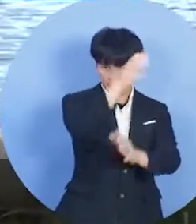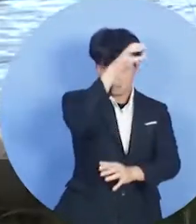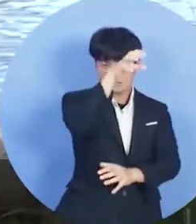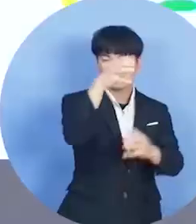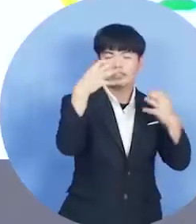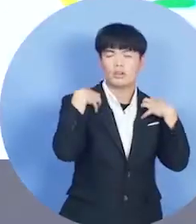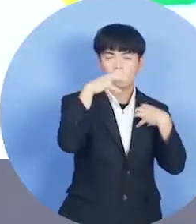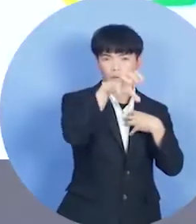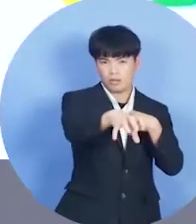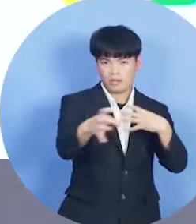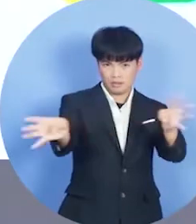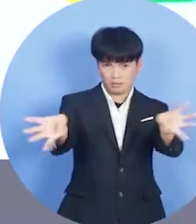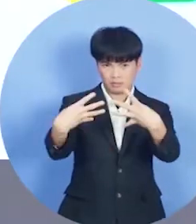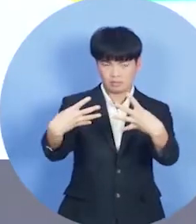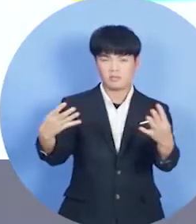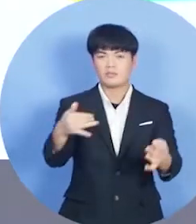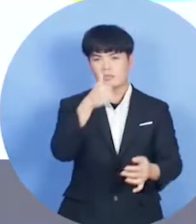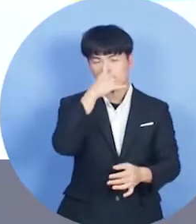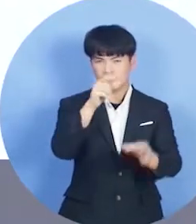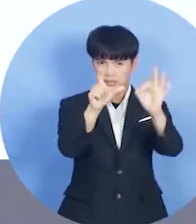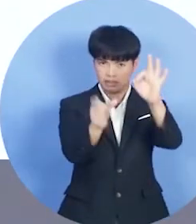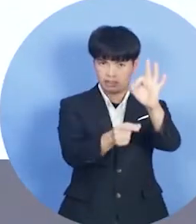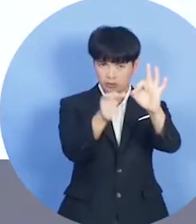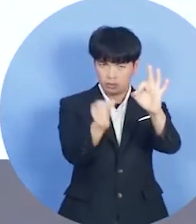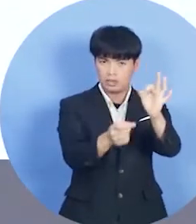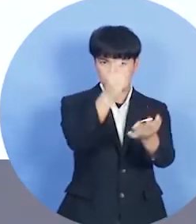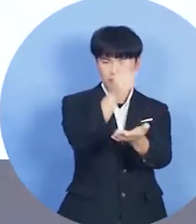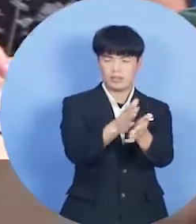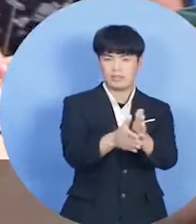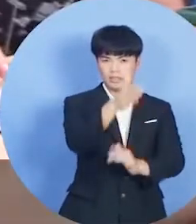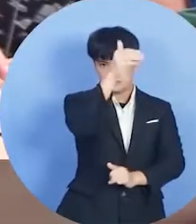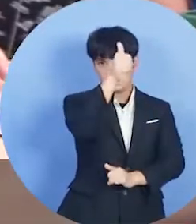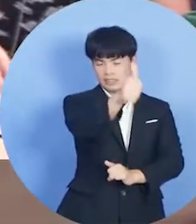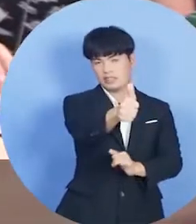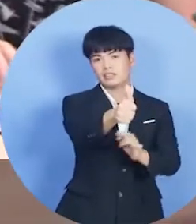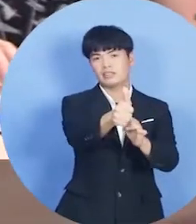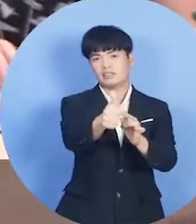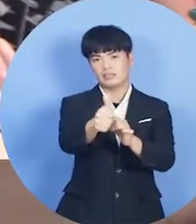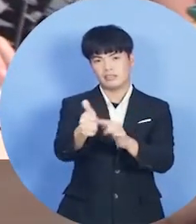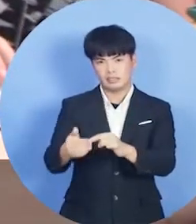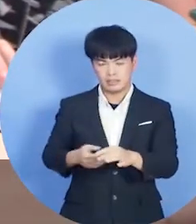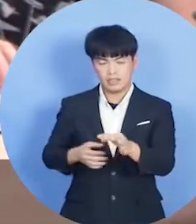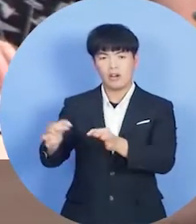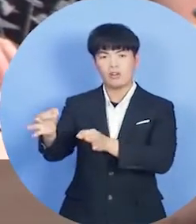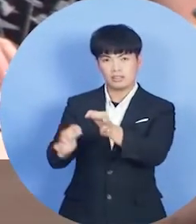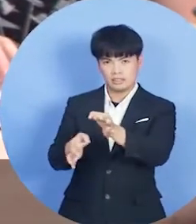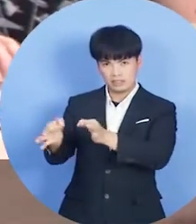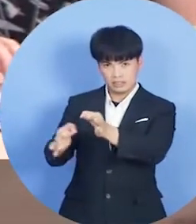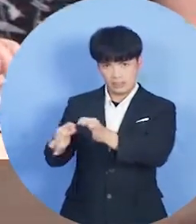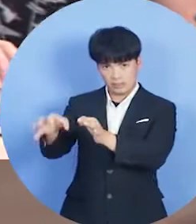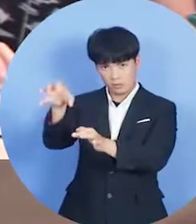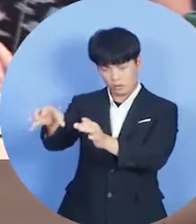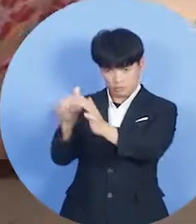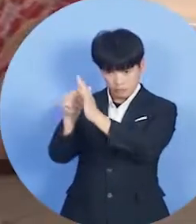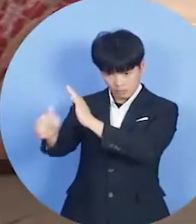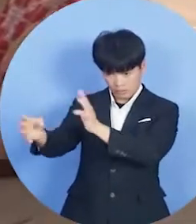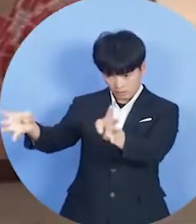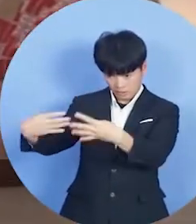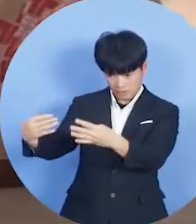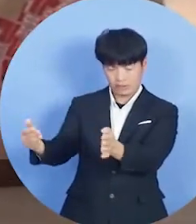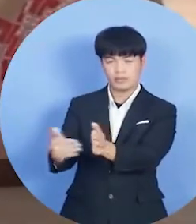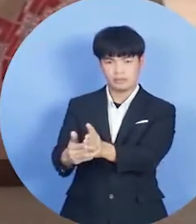체결했습니다. 지난해 10월 구본영 시장은 프린스 조지스 카운티 경제개발공사를 방문해 협약을